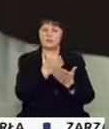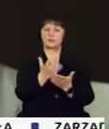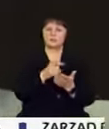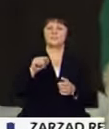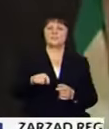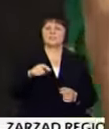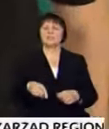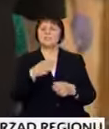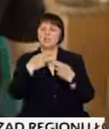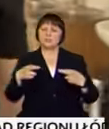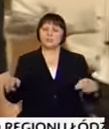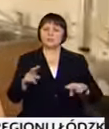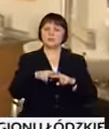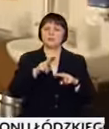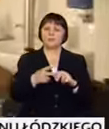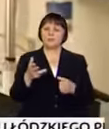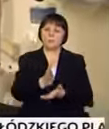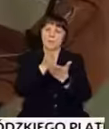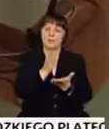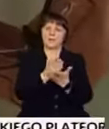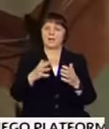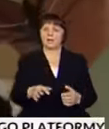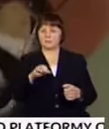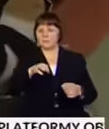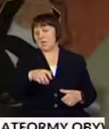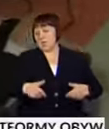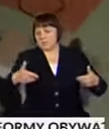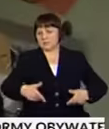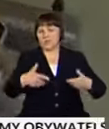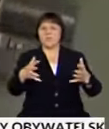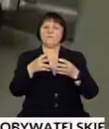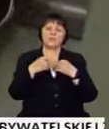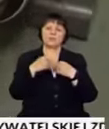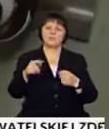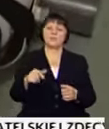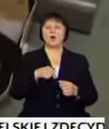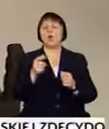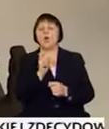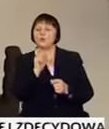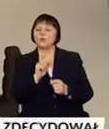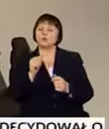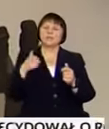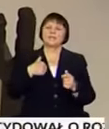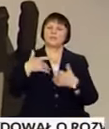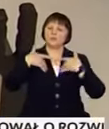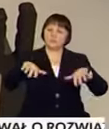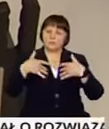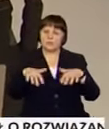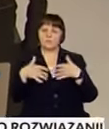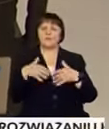kilkudziesięciu nowoczesnych przyrządów, które pomagają odzyskać sprawność ruchową po uszkodzeniu ośrodkowego i obwodowego układu